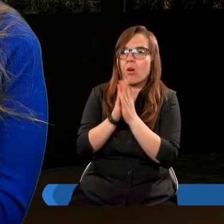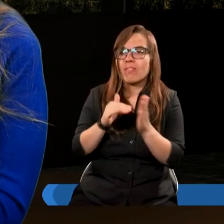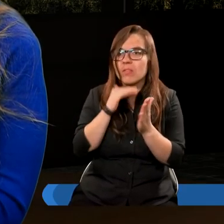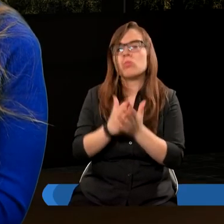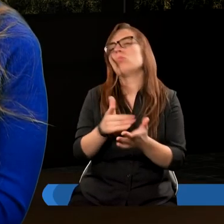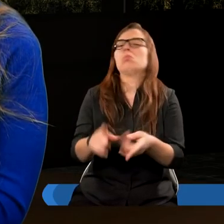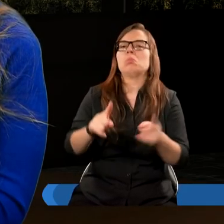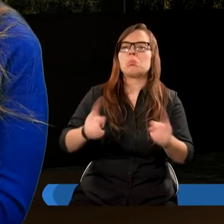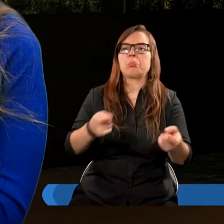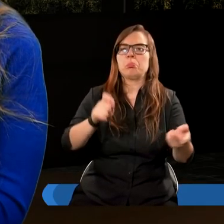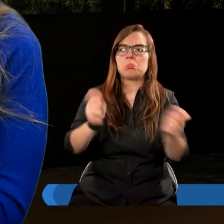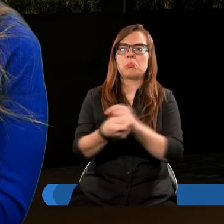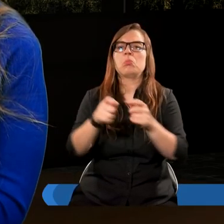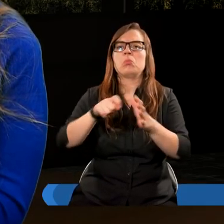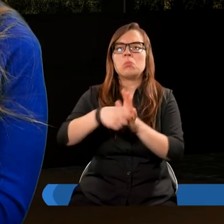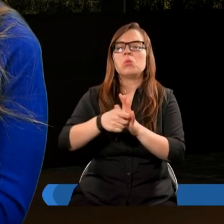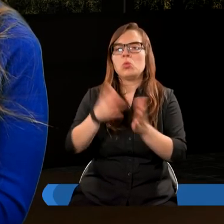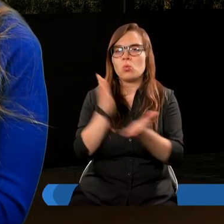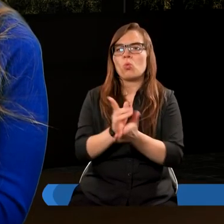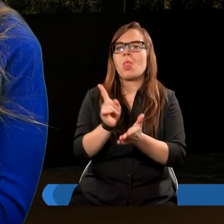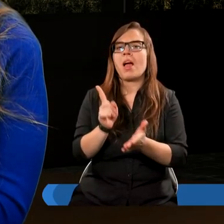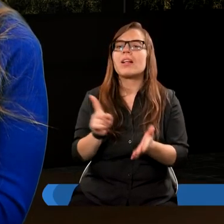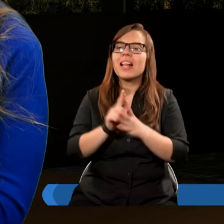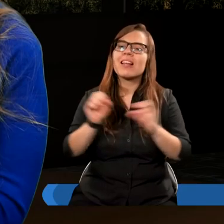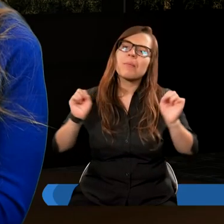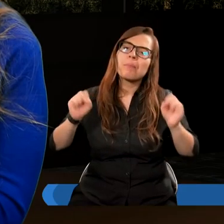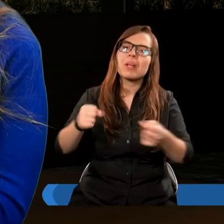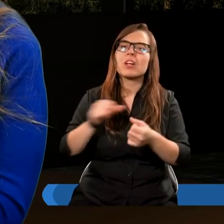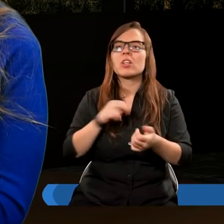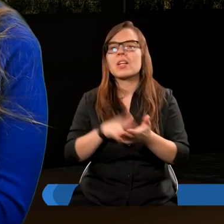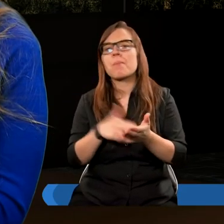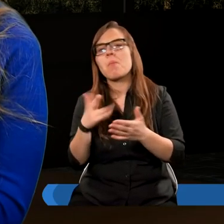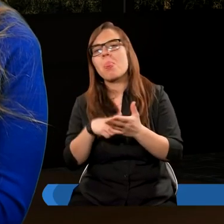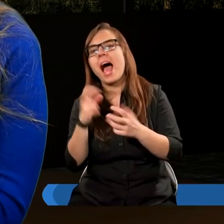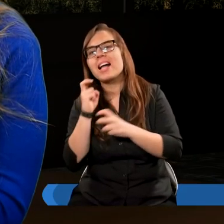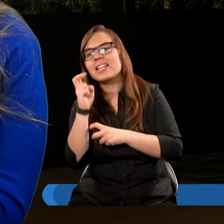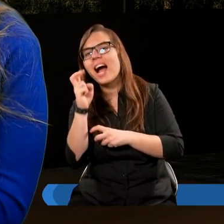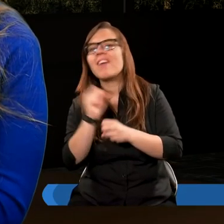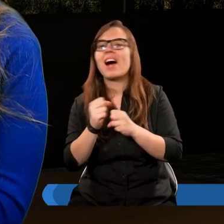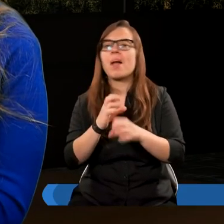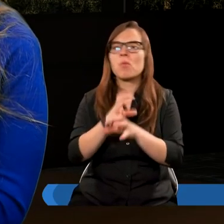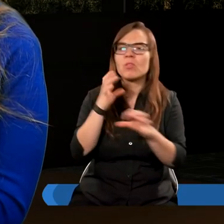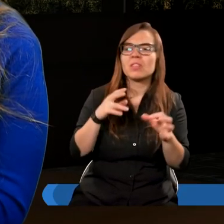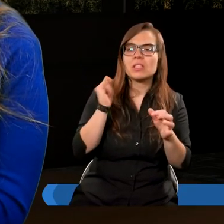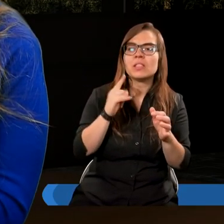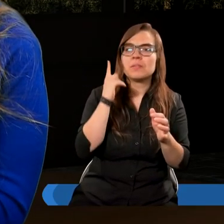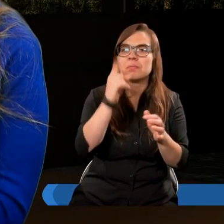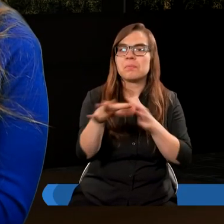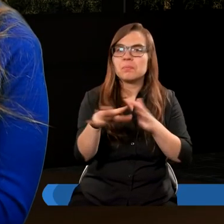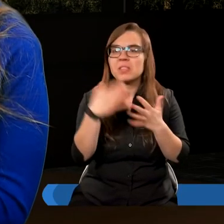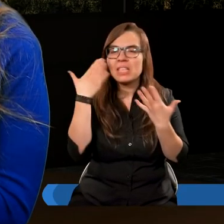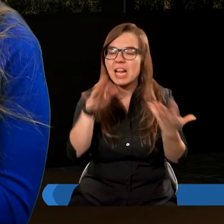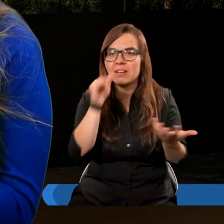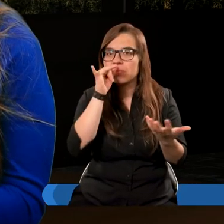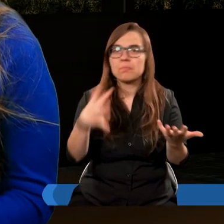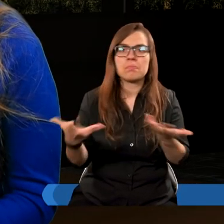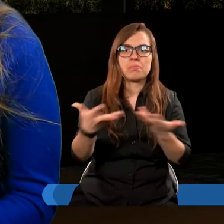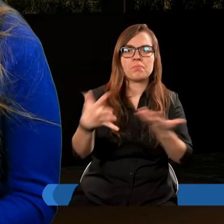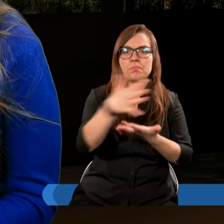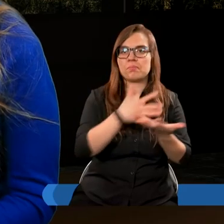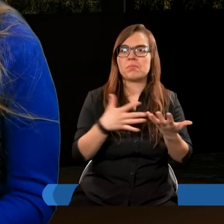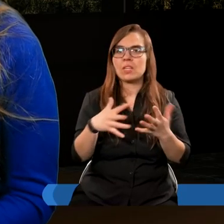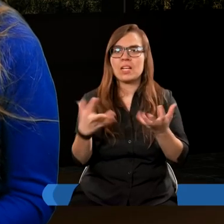Miałam też raz taką sytuację, że śpieszyłam się na jakiś ostatni tramwaj czy autobus i wychodziłam z miejsca, którego nie znałam, nie mogłam znaleźć